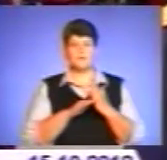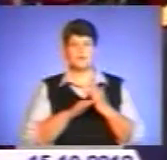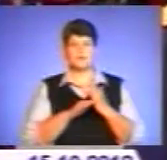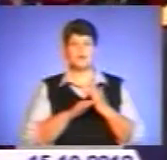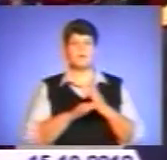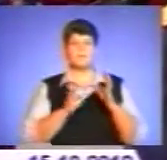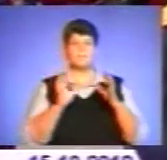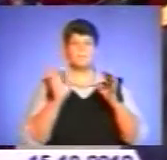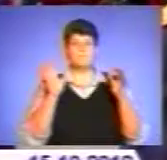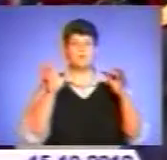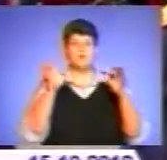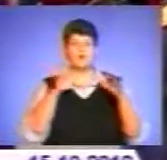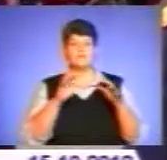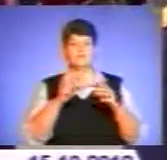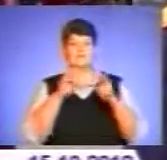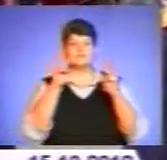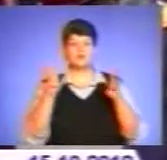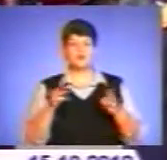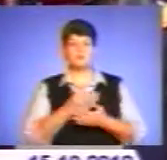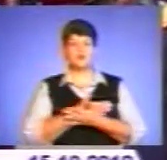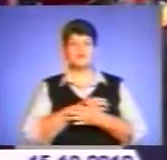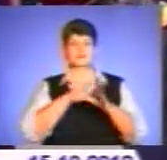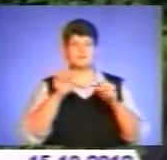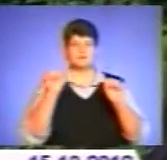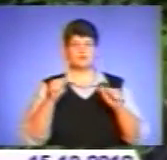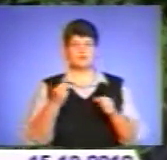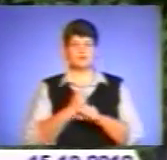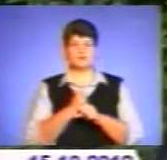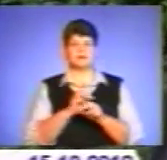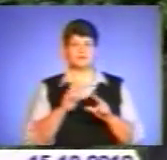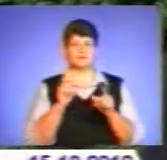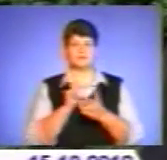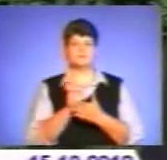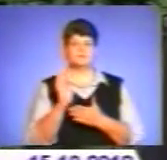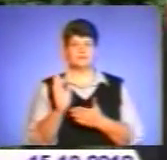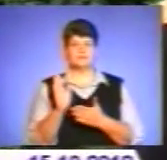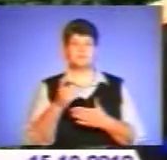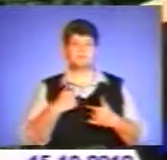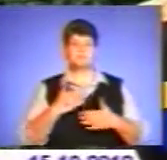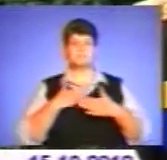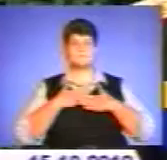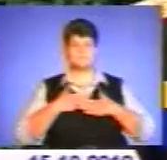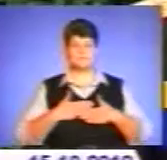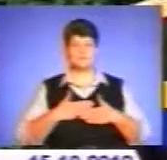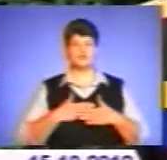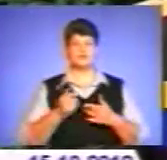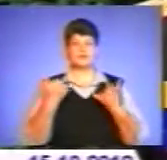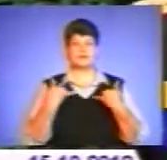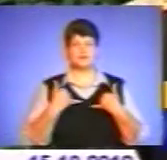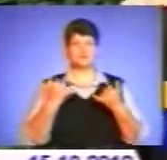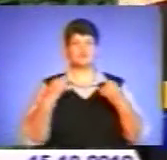Пресвятої Богородиці, що все вдасться нам зробити так, як належиться. Мені приємно, що я на вашому